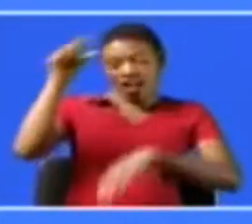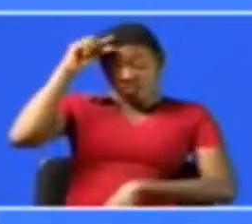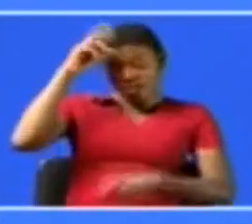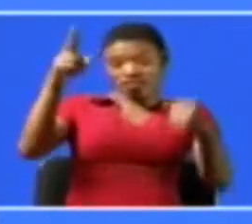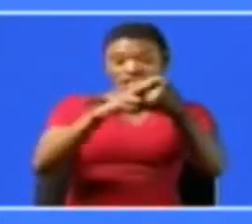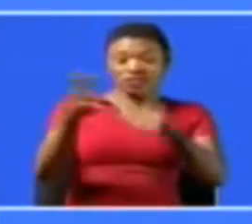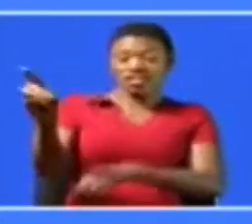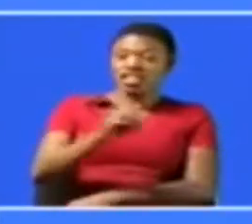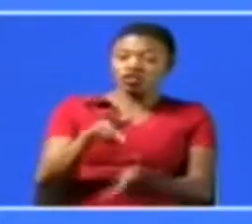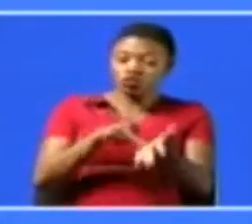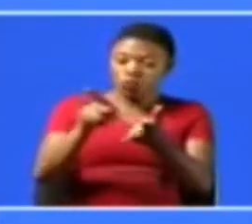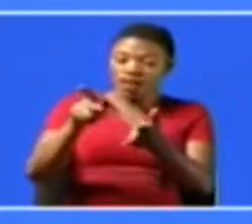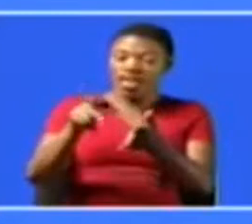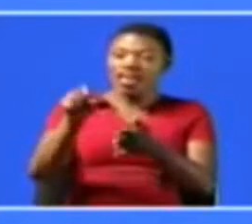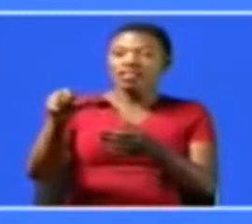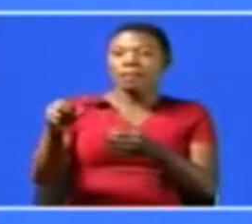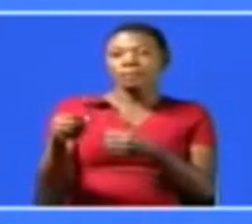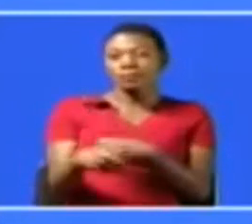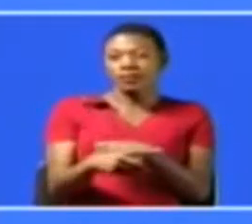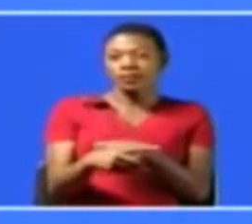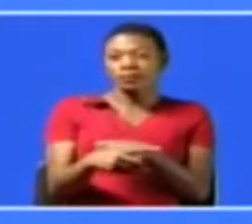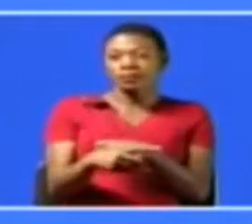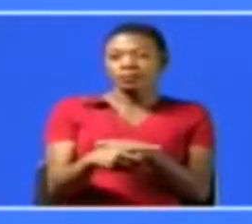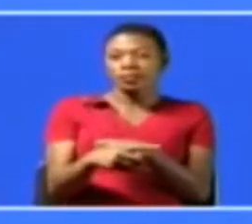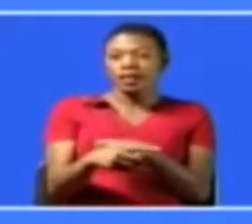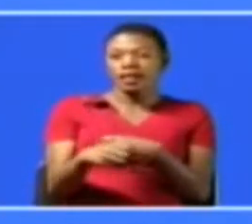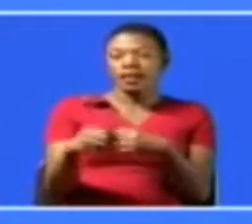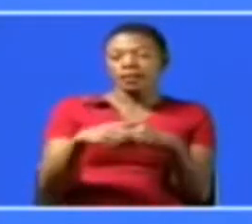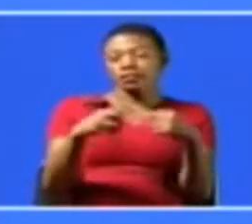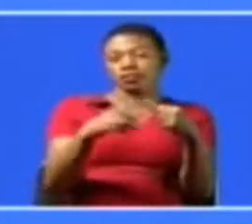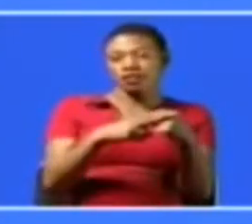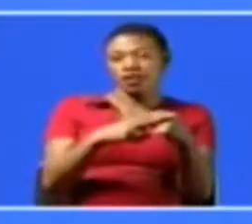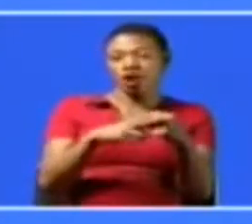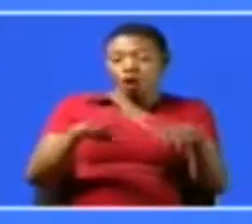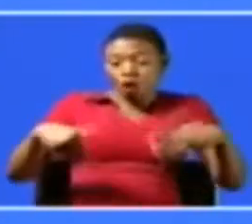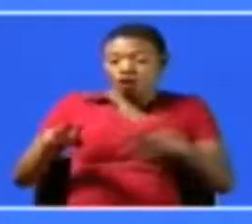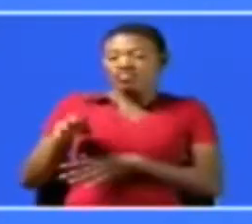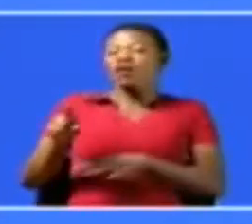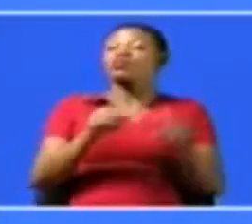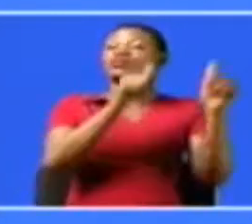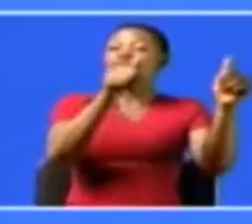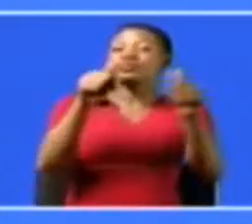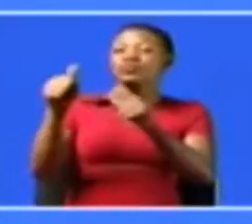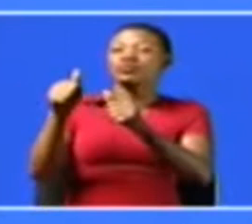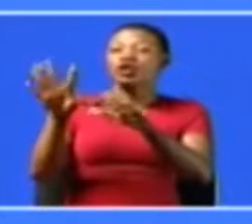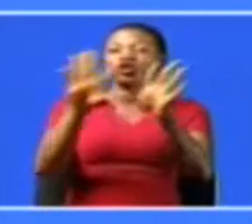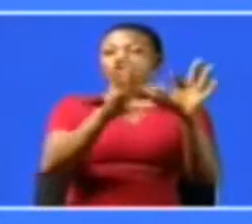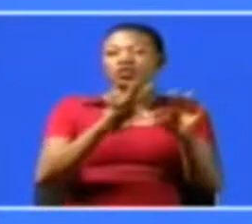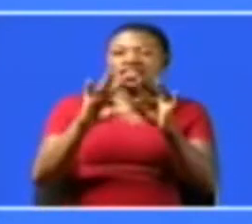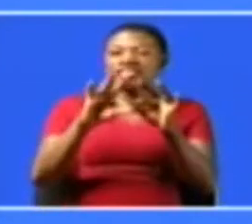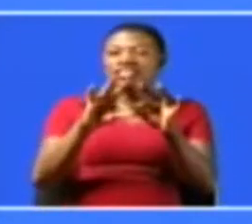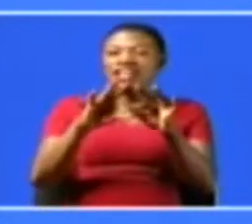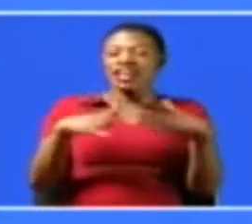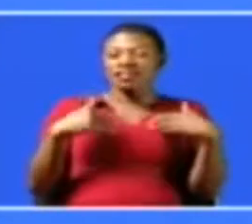kuwalipa mshahara wa mwezi wa Julai, la sivyo watagoma kuanzia wiki ijayo. Muungano wa matibabu wa matabibu nchini, maafisa